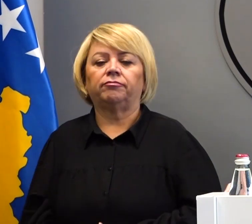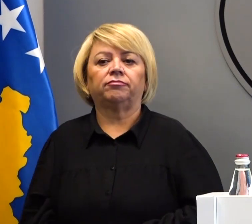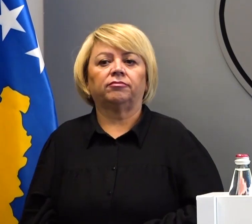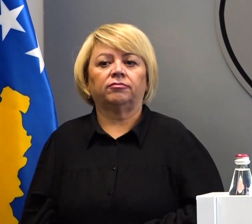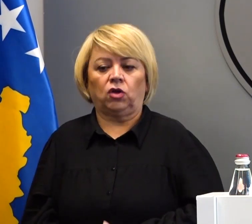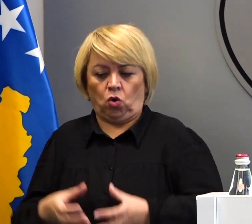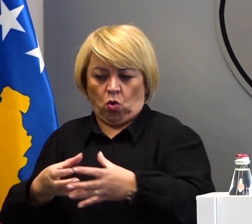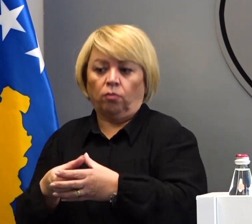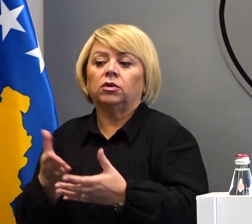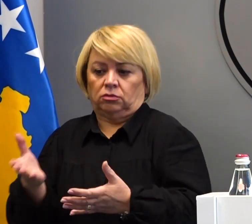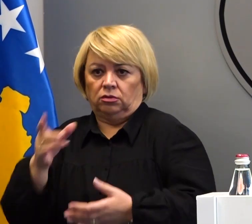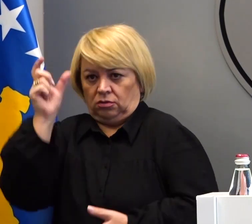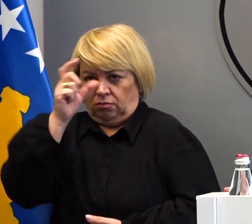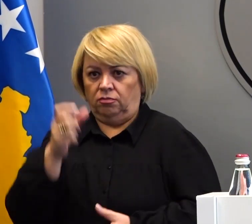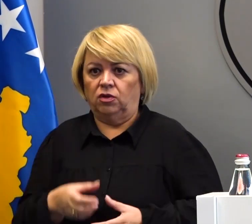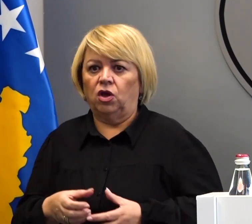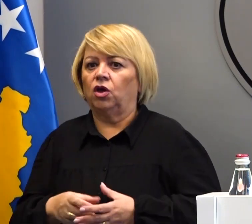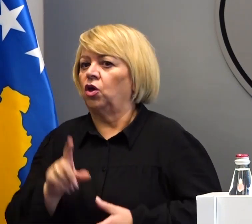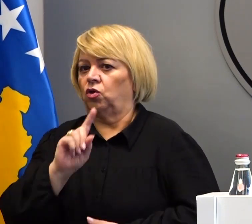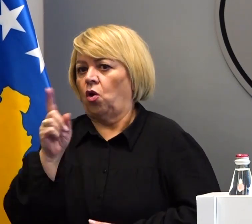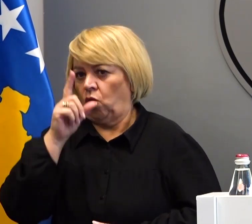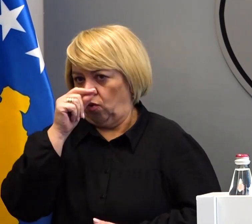Thuhet komunitetit serb, nuk thuhet komunave.